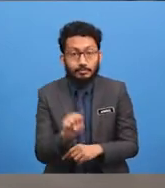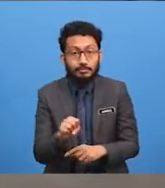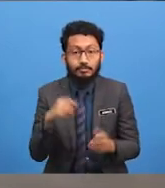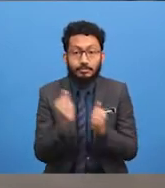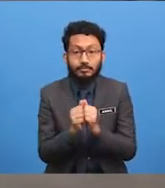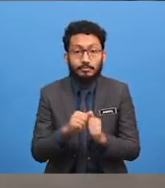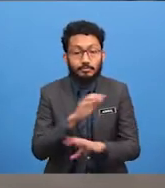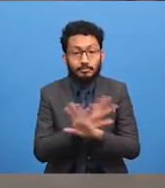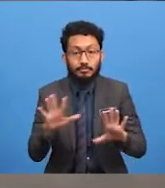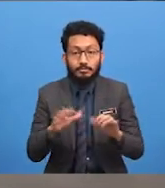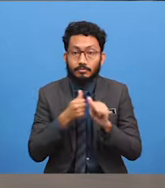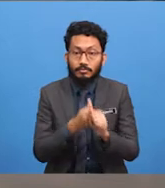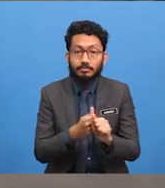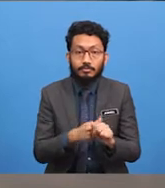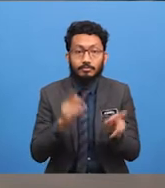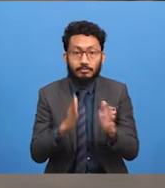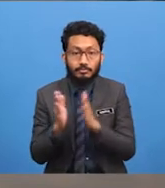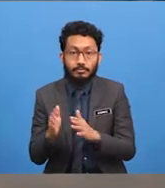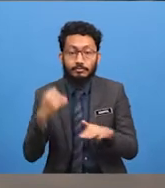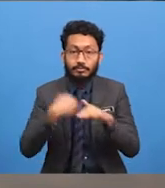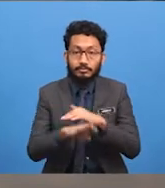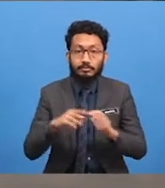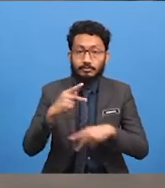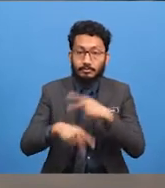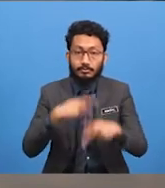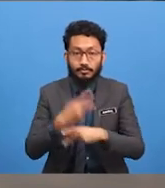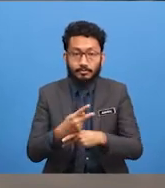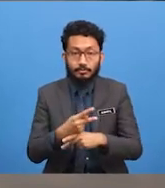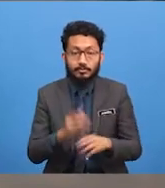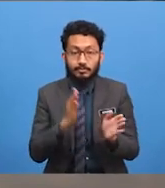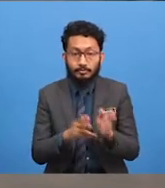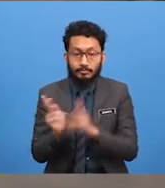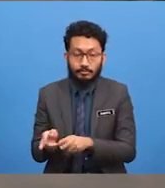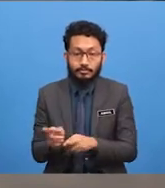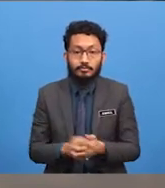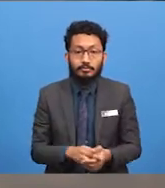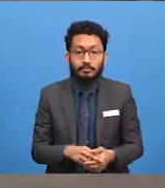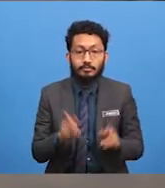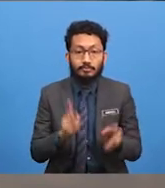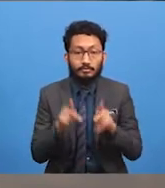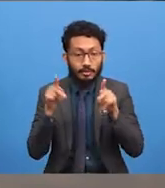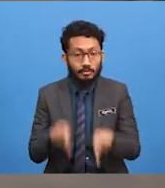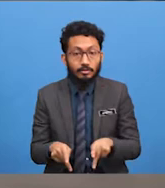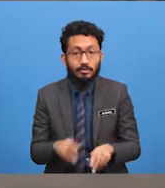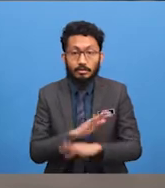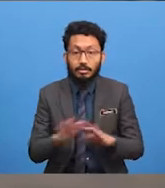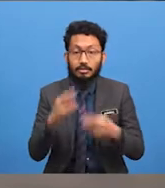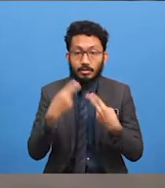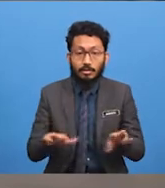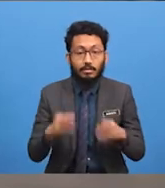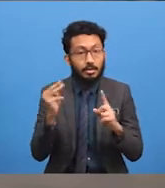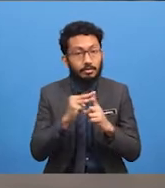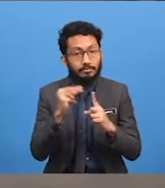dengan tidak mengikuti susunan dalam proses perancangan yang betul, maka pelajar akan kehilangan markah.